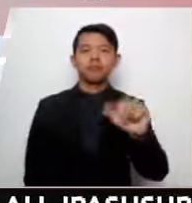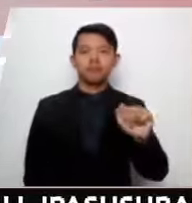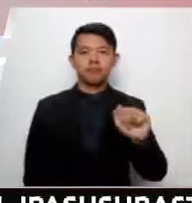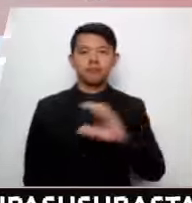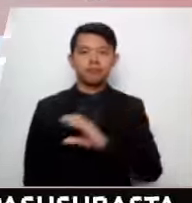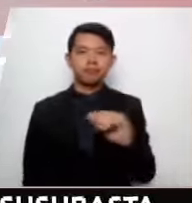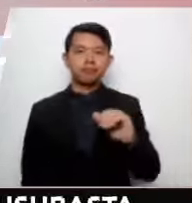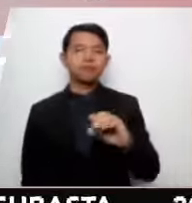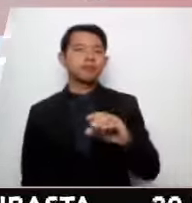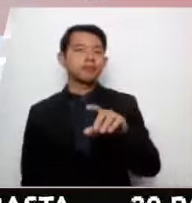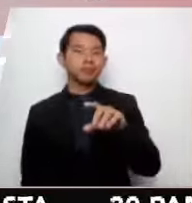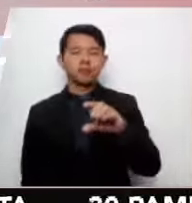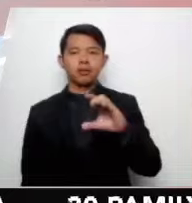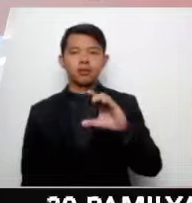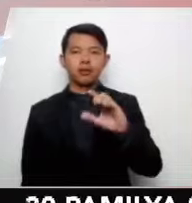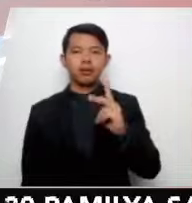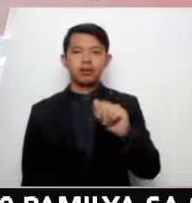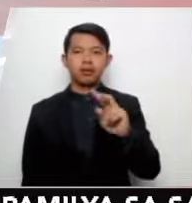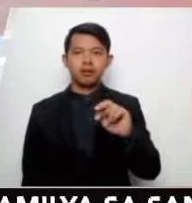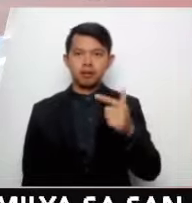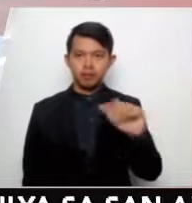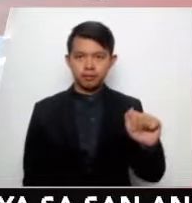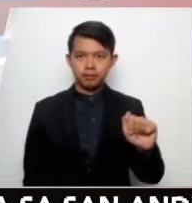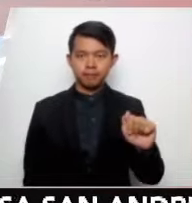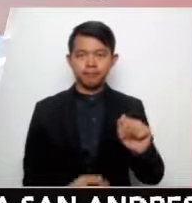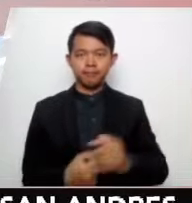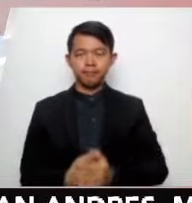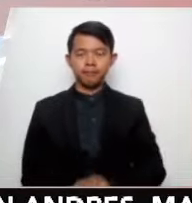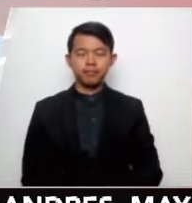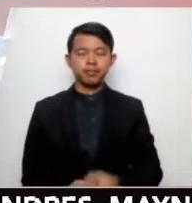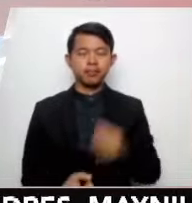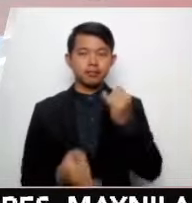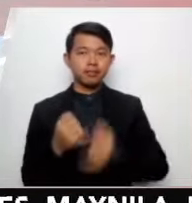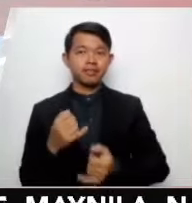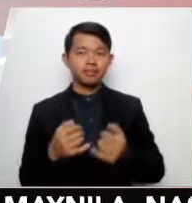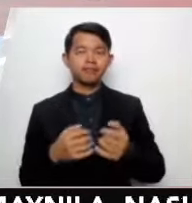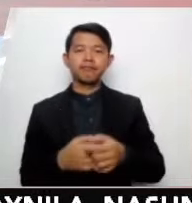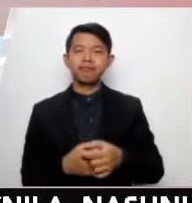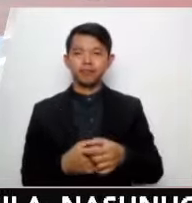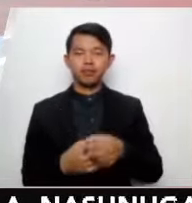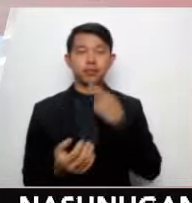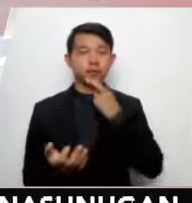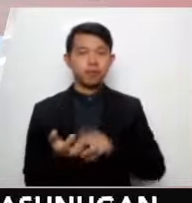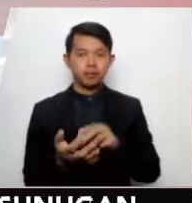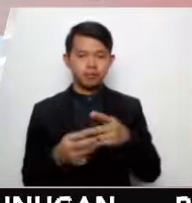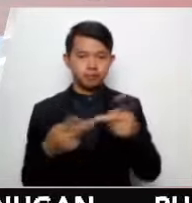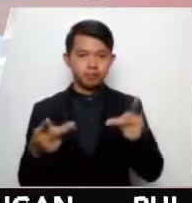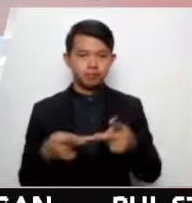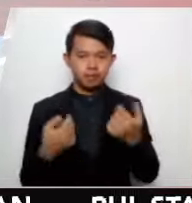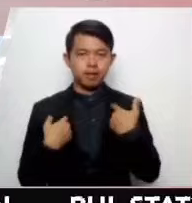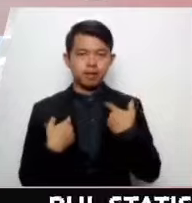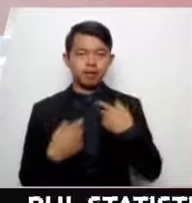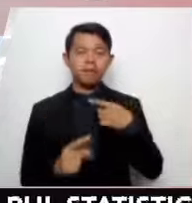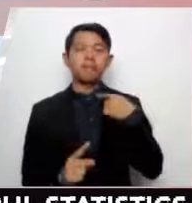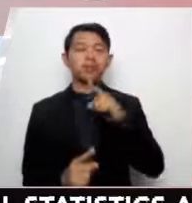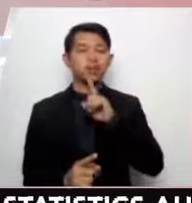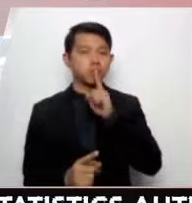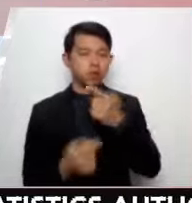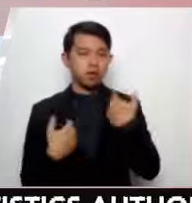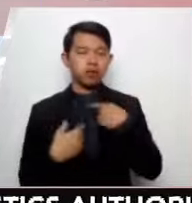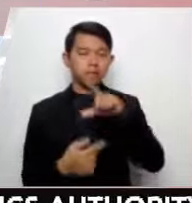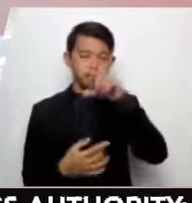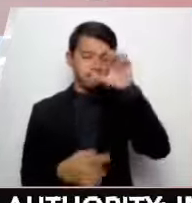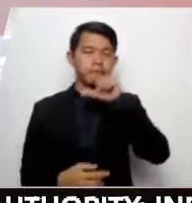Kalinga ito iyung mga huling cases na na-report natin na nagkaroon ng positive cases ng avian influenza mm bakit po hindi